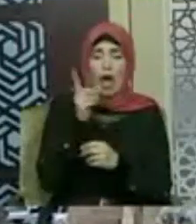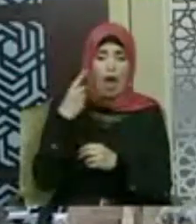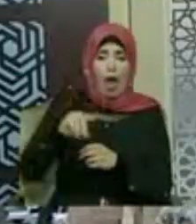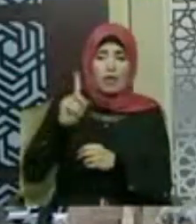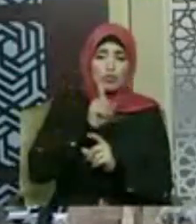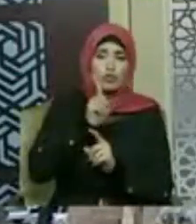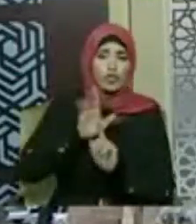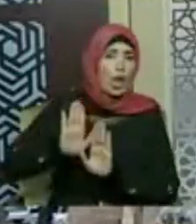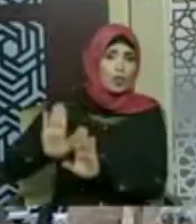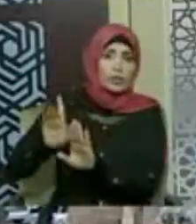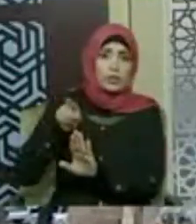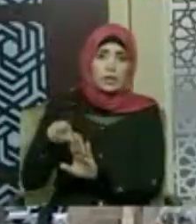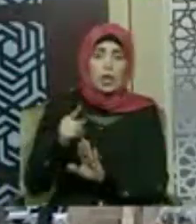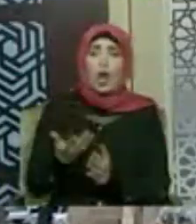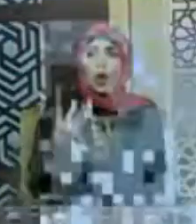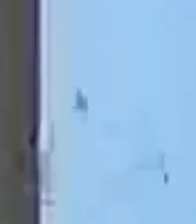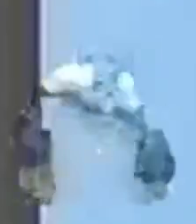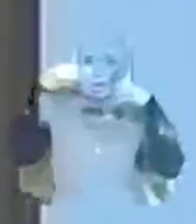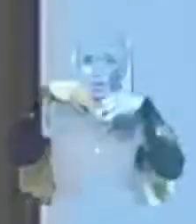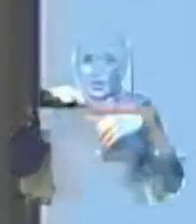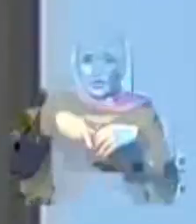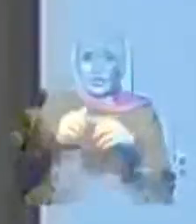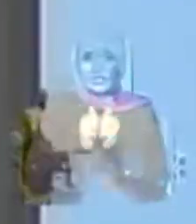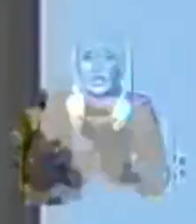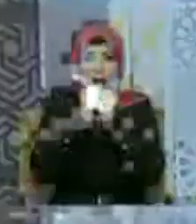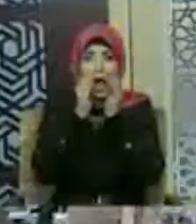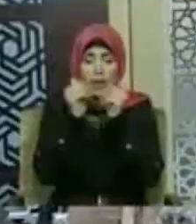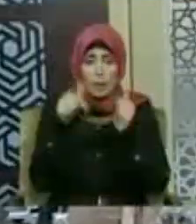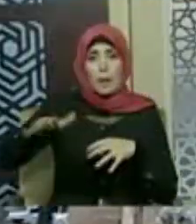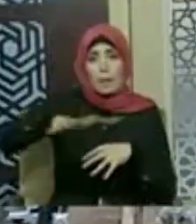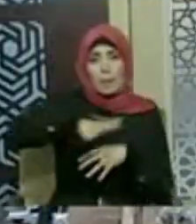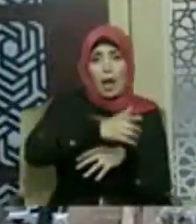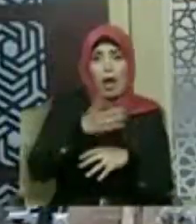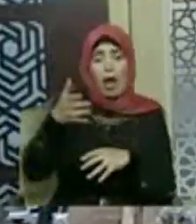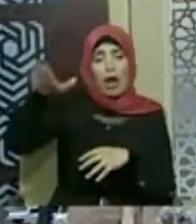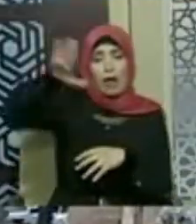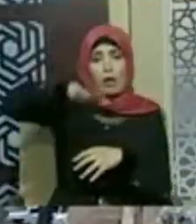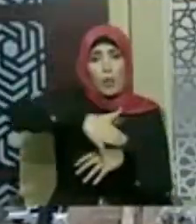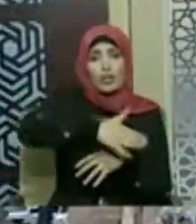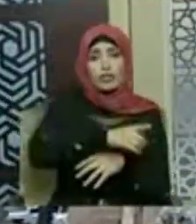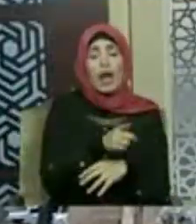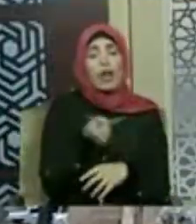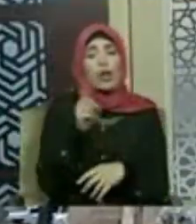الله أقم الصلاة، إن الصلاة كانت على المؤمنين كتابا موقوتا.